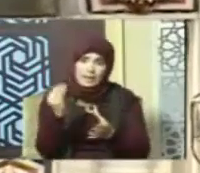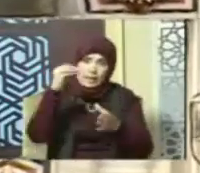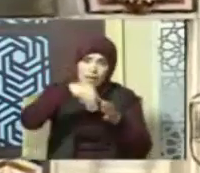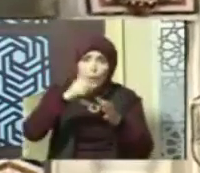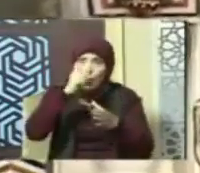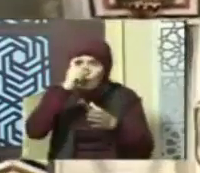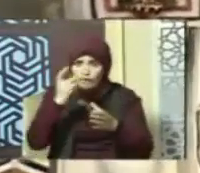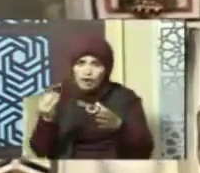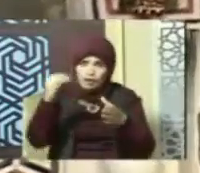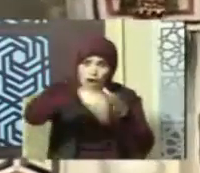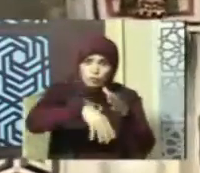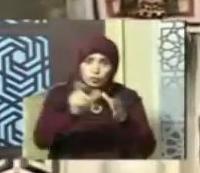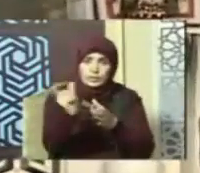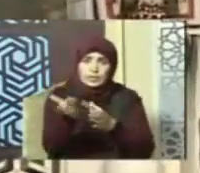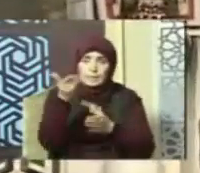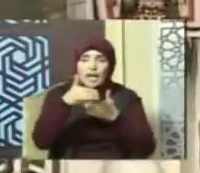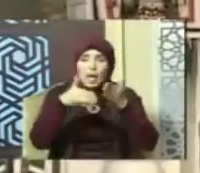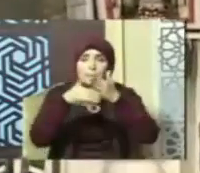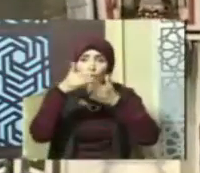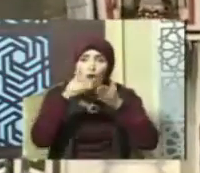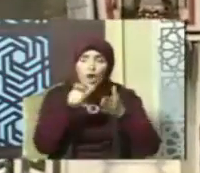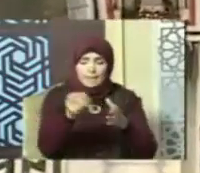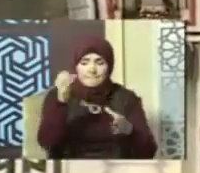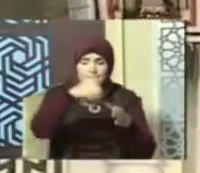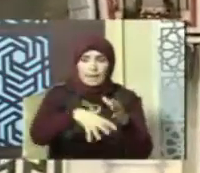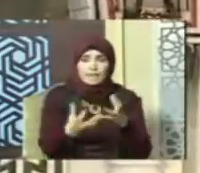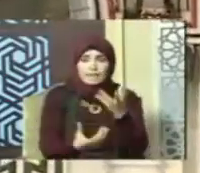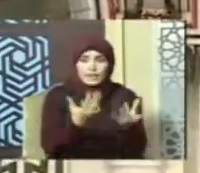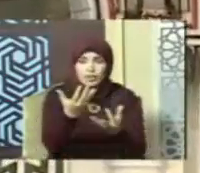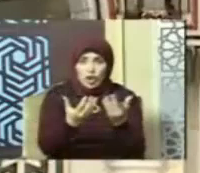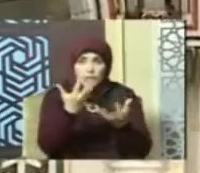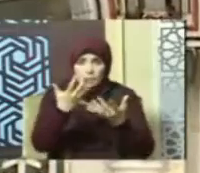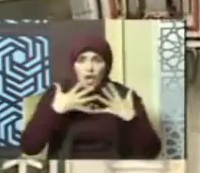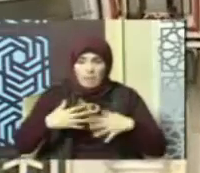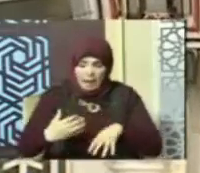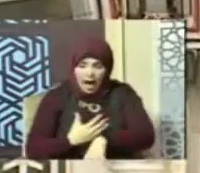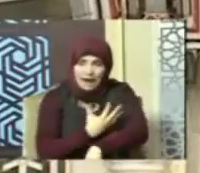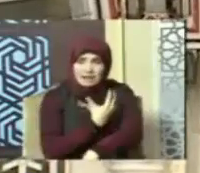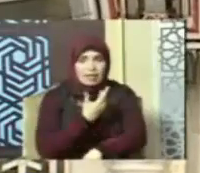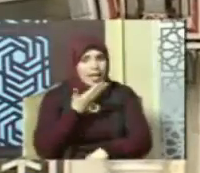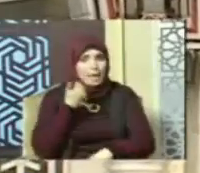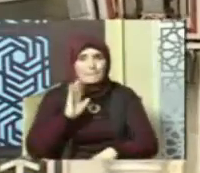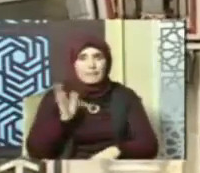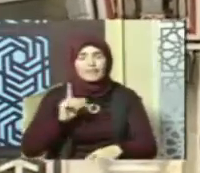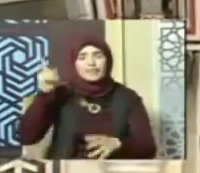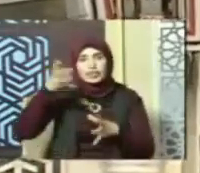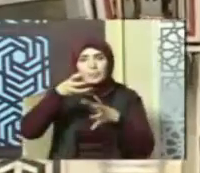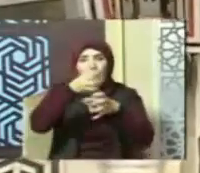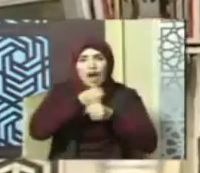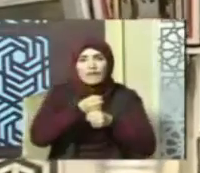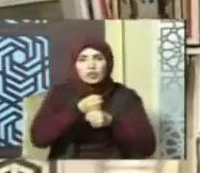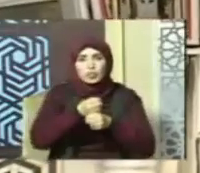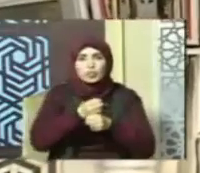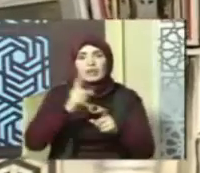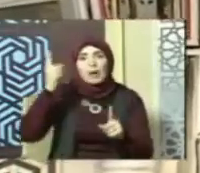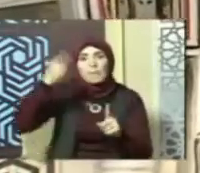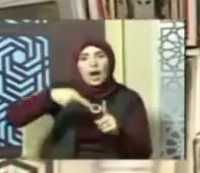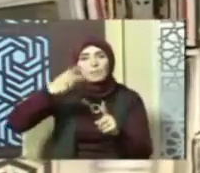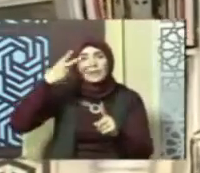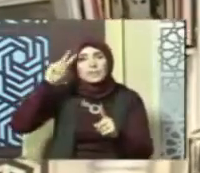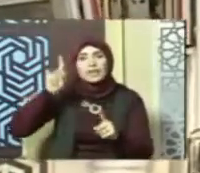بردا وسلاما على إبراهيم. الأم إذا خافت على ابنها أبعدته عن